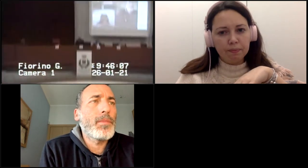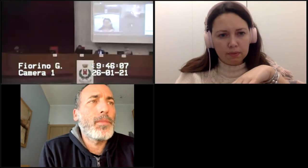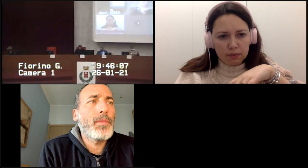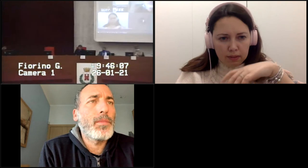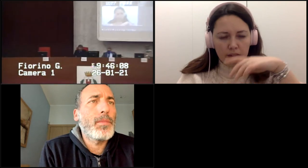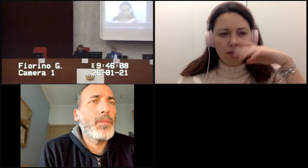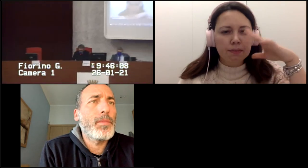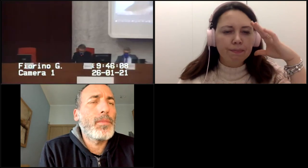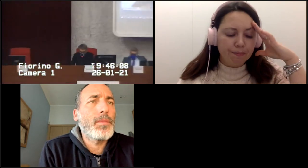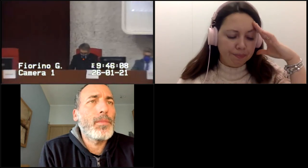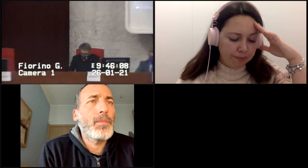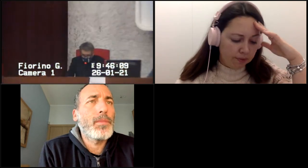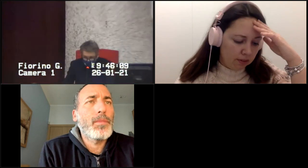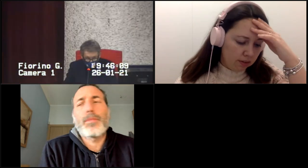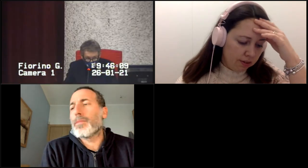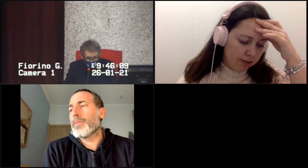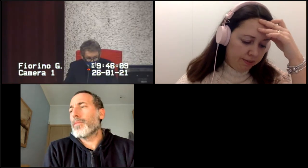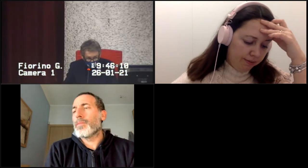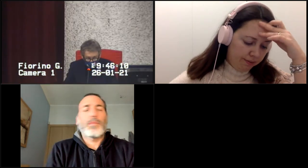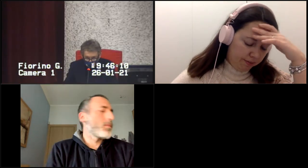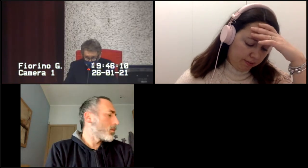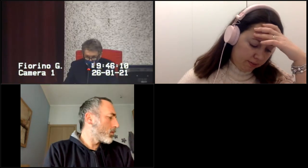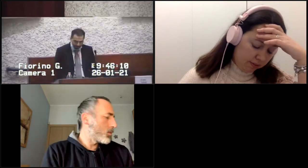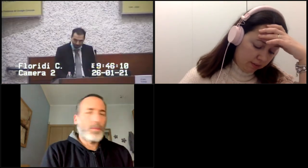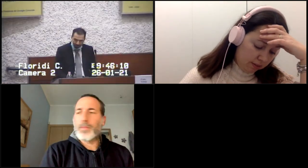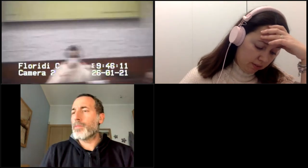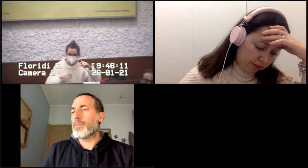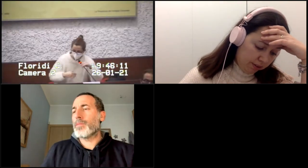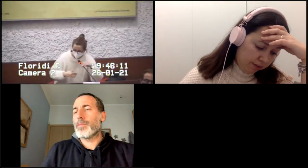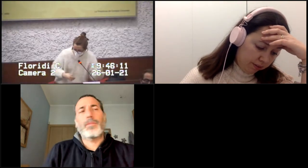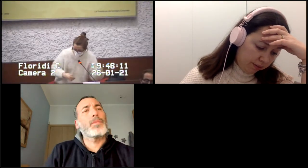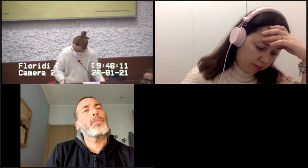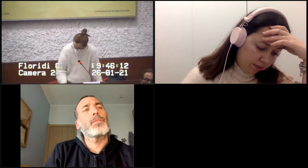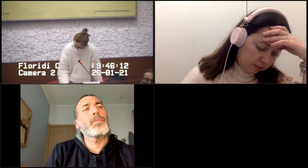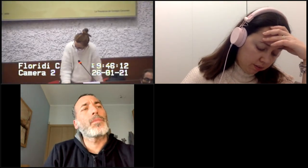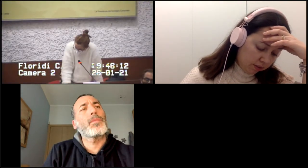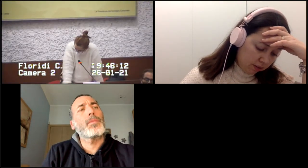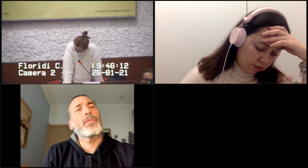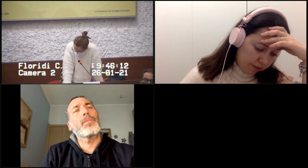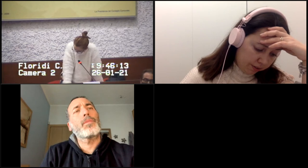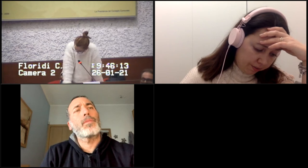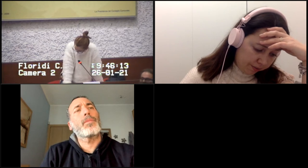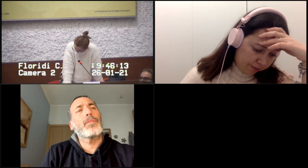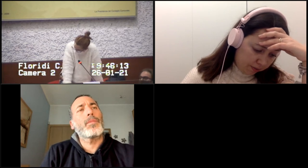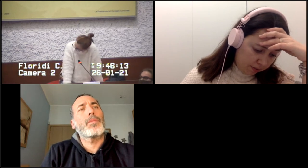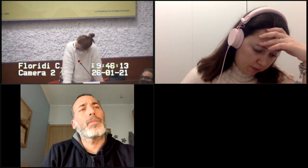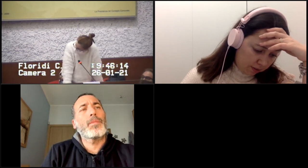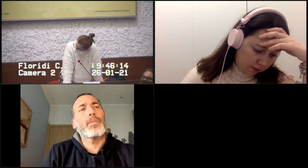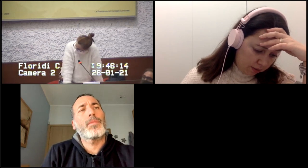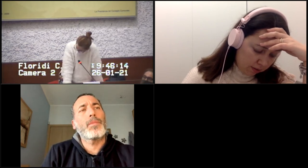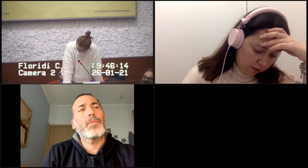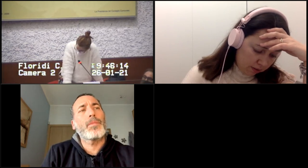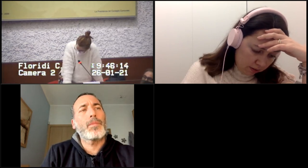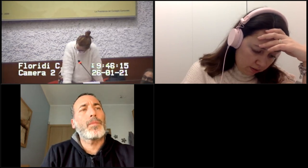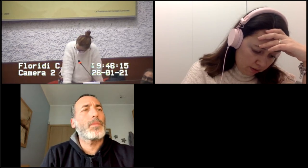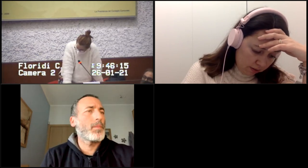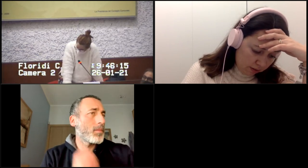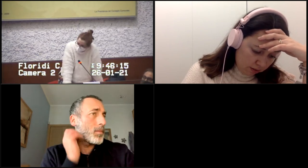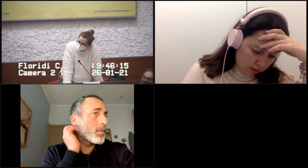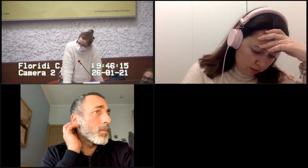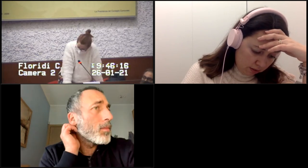Grazie. Sesto al primo posto, consigliera Floridi. Grazie Presidente, anch'io mi accodo al pensiero del